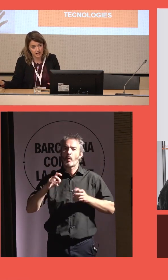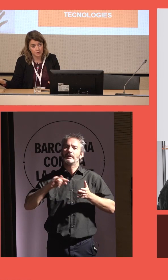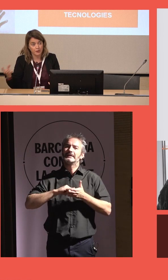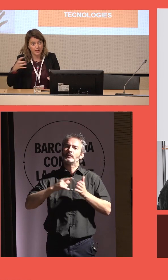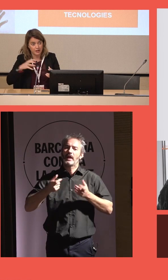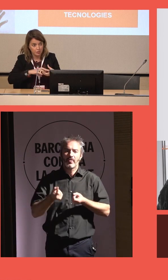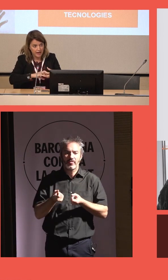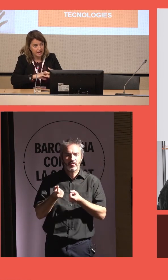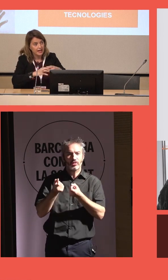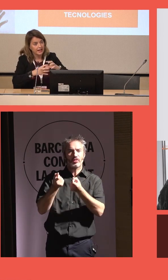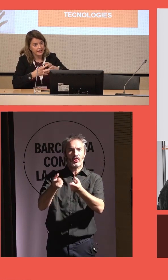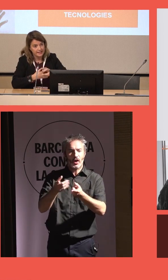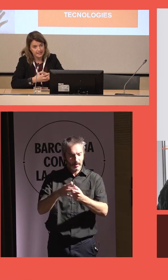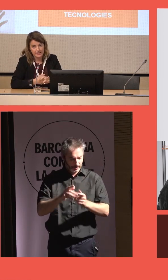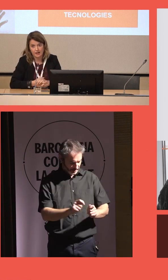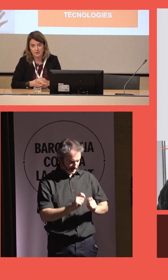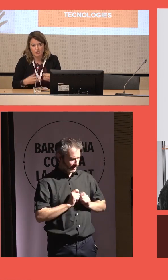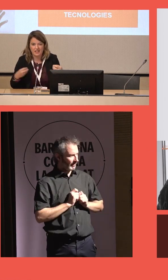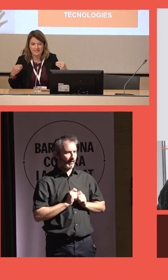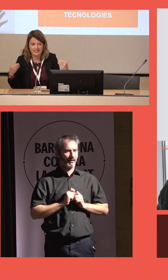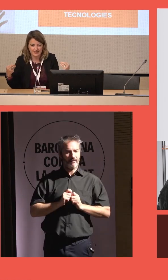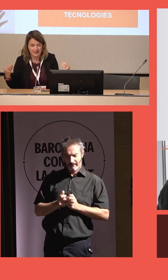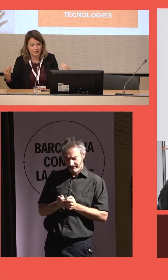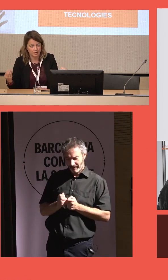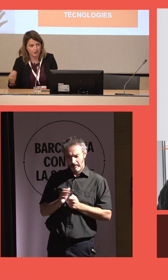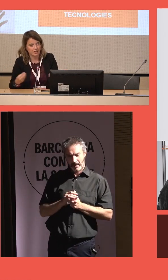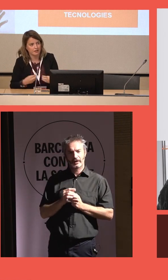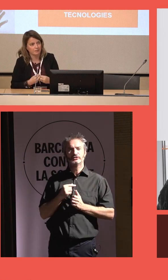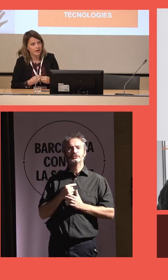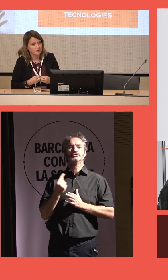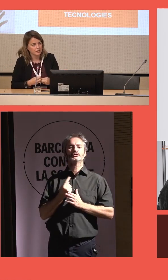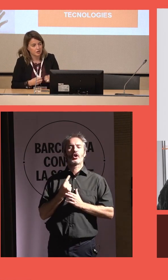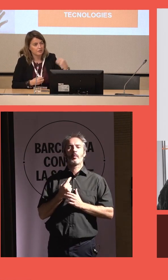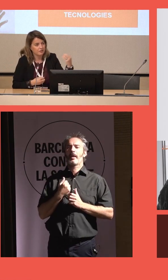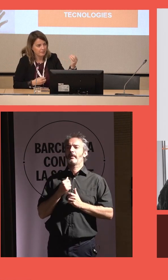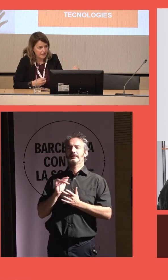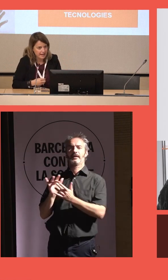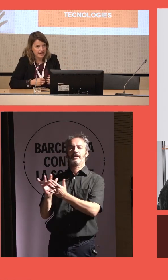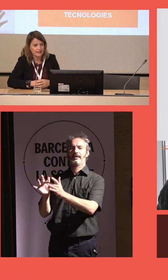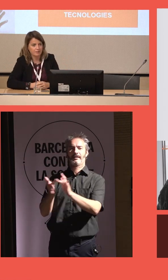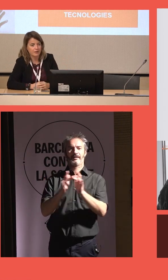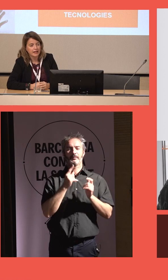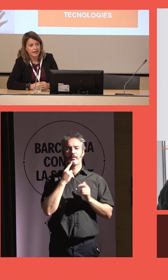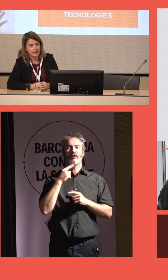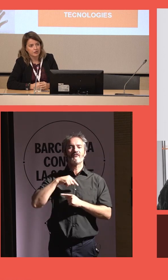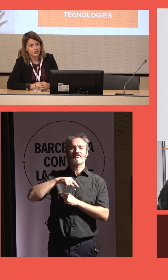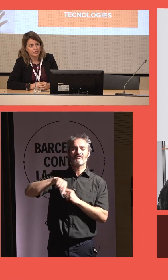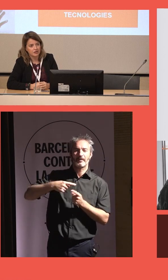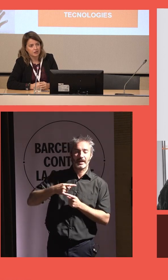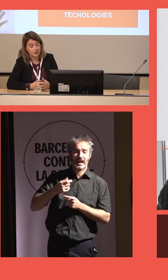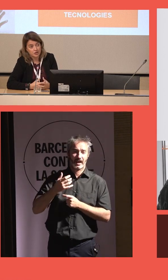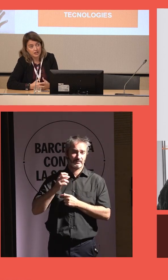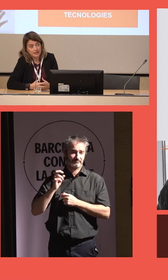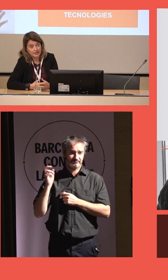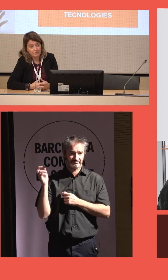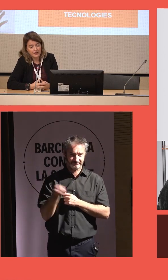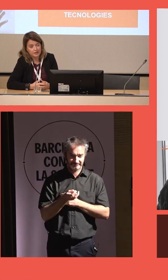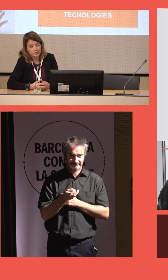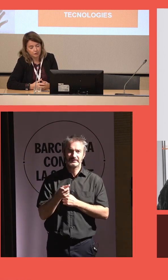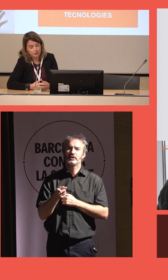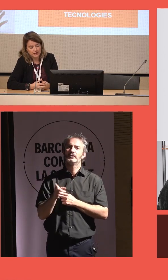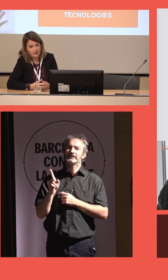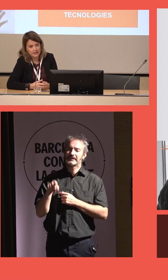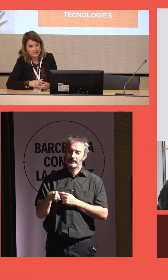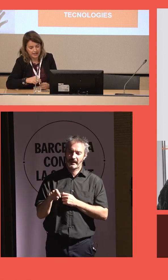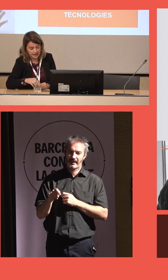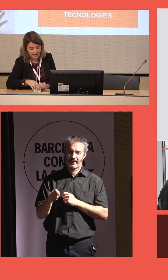tecnologies poden ajudar aquests lligams a no sentir-se tan sols amb això amb familiars doncs això és el que també